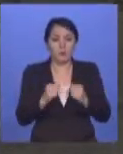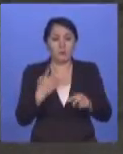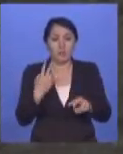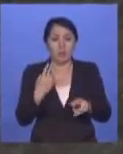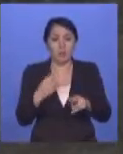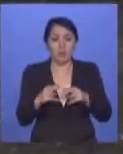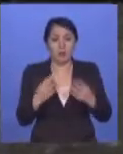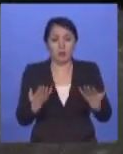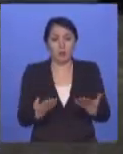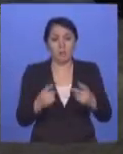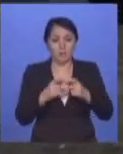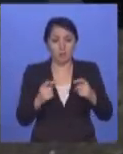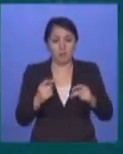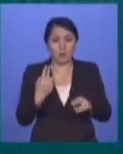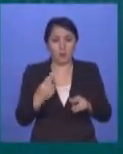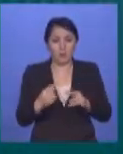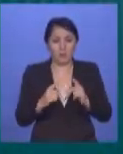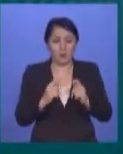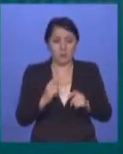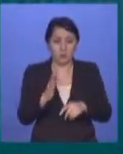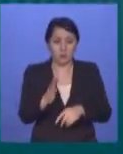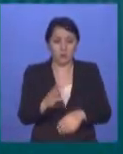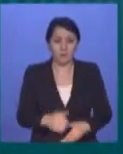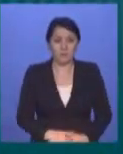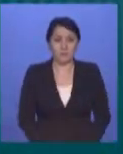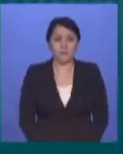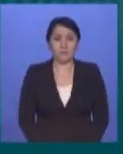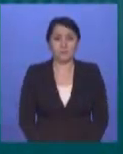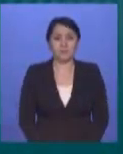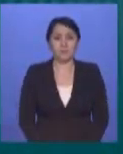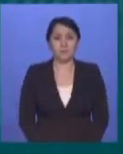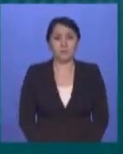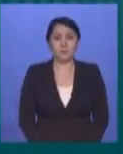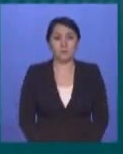аяқталып, тұрғындарға табысталатын болады. Жансая Қайыпова, Анатолий Беланок, жаңалықтар қызметі.